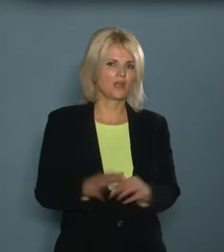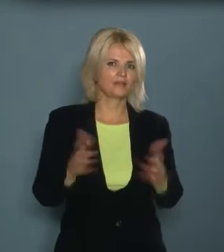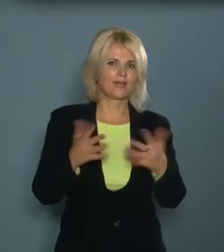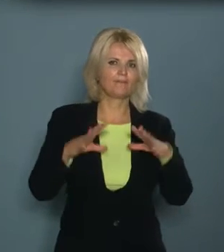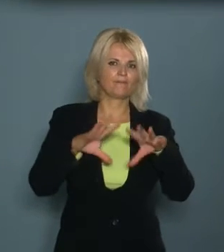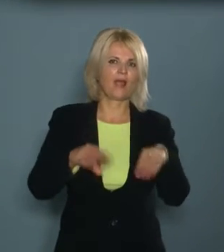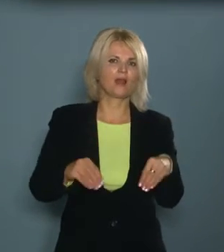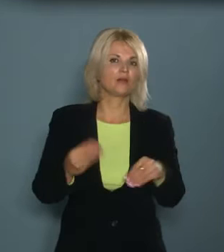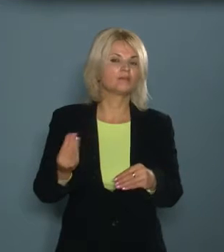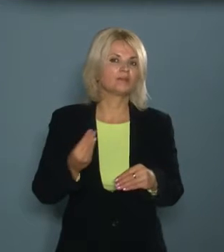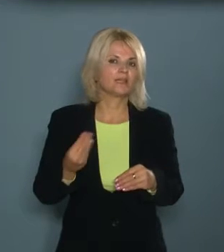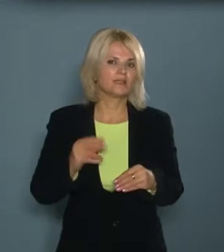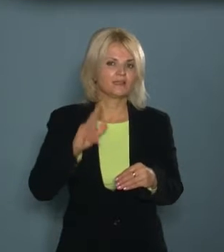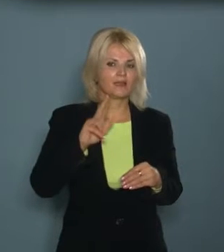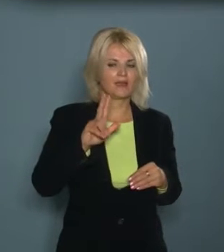mert